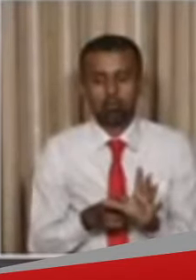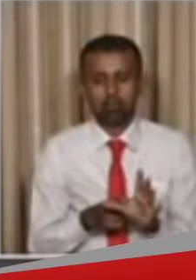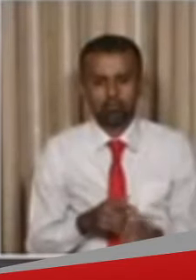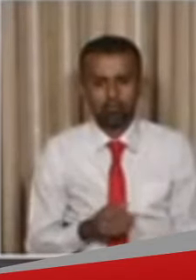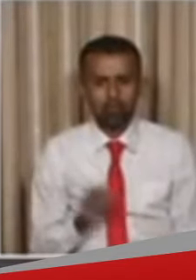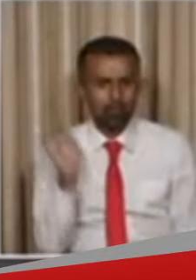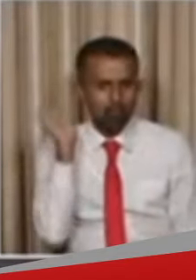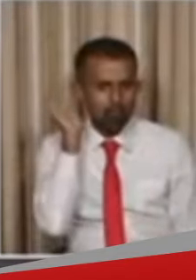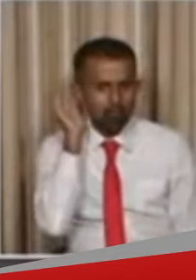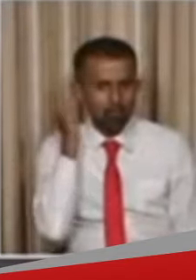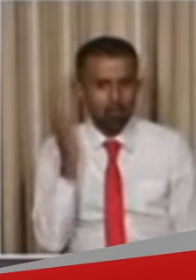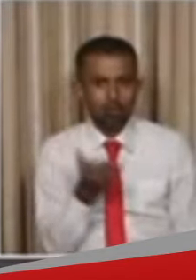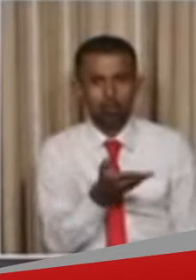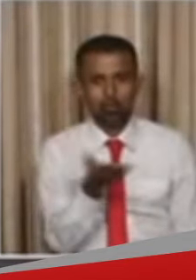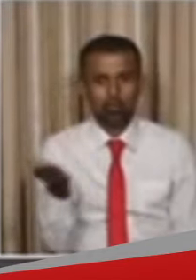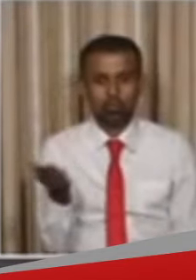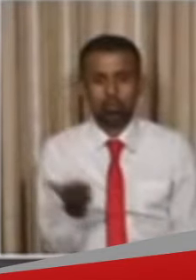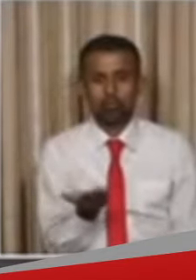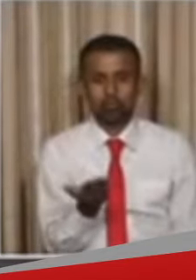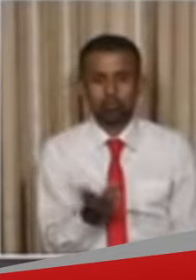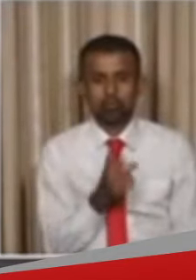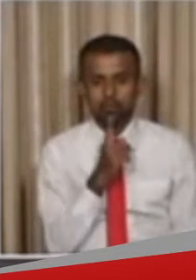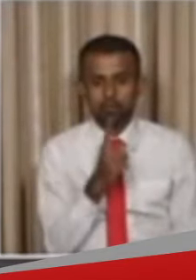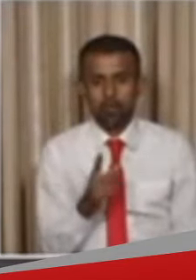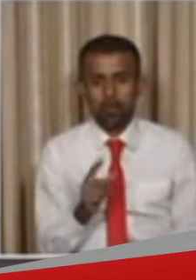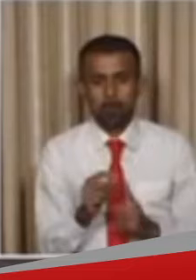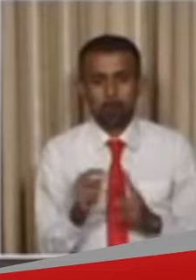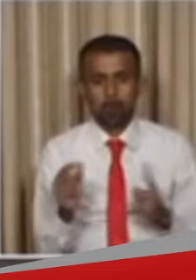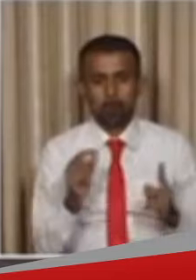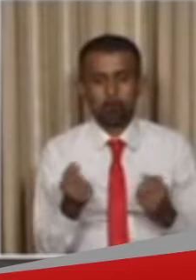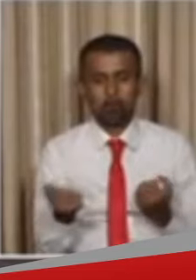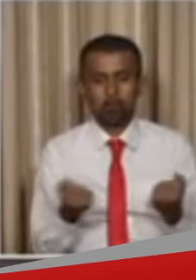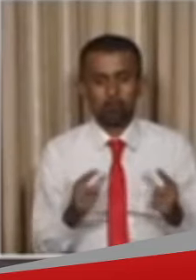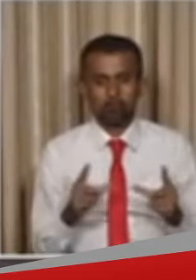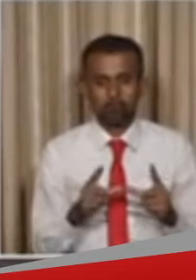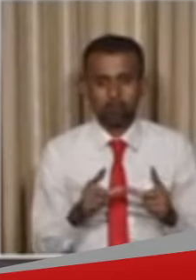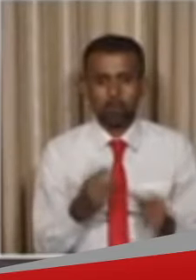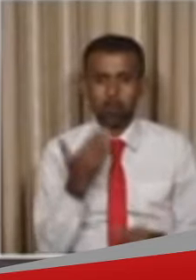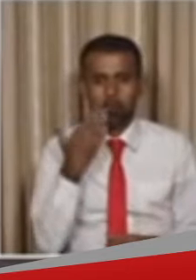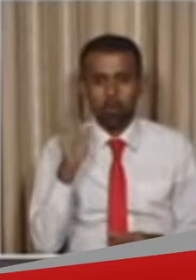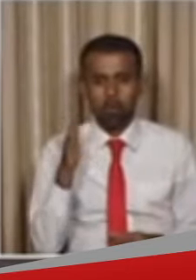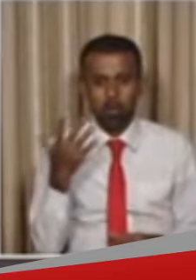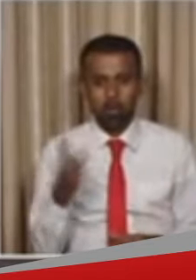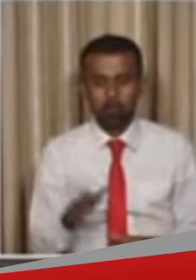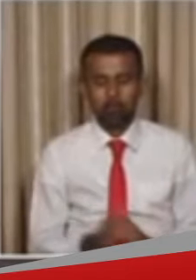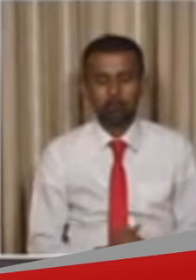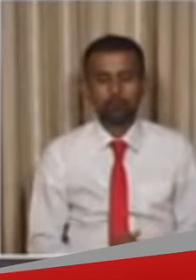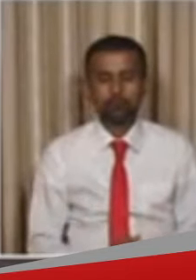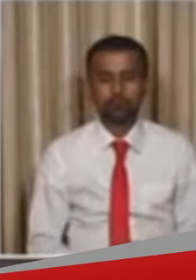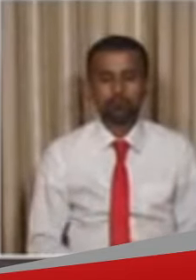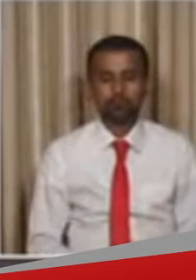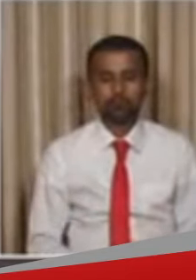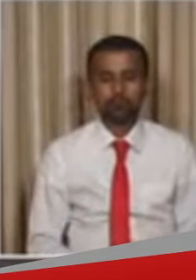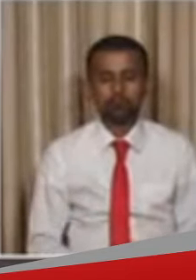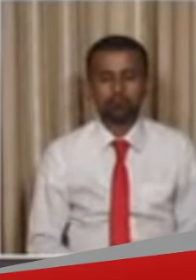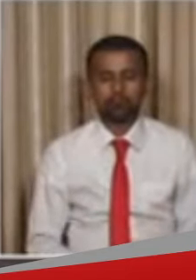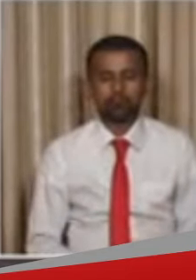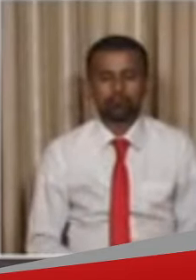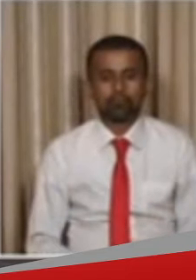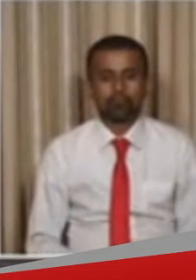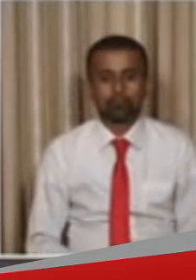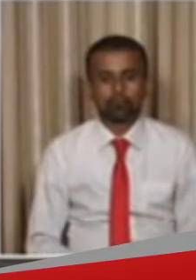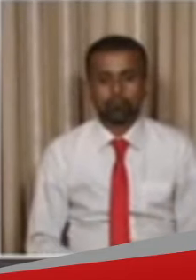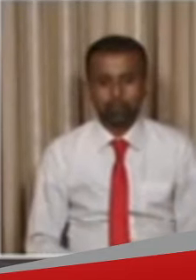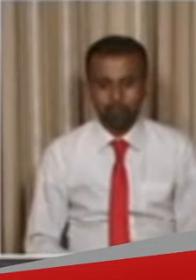ආරංචි ඔබතුමාලගේ ඉල්ලීමට මන්ත්‍රීවරුන්ට වාහන පර්මිට් එක නම් පාස් වෙලයි කියලා. කරු මුලාසනාඩ මන්ත්‍රීතුමනි